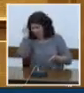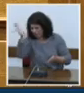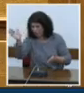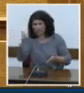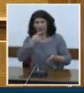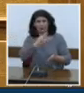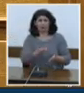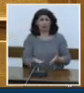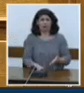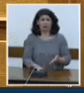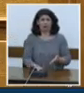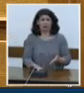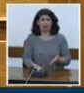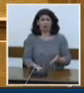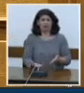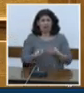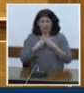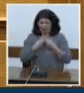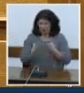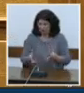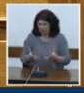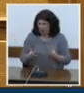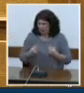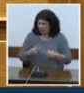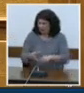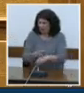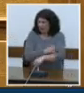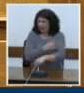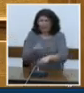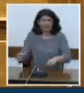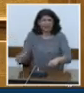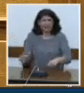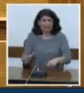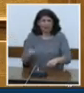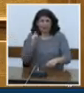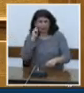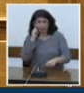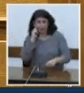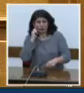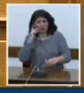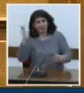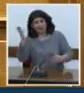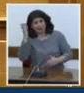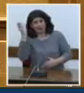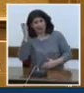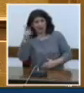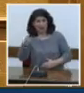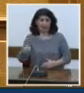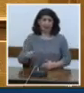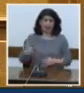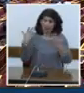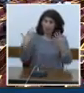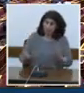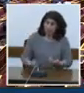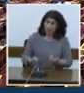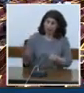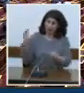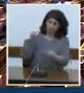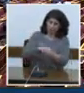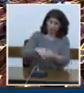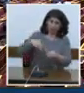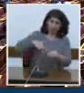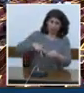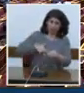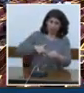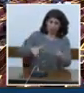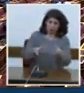λέγονται, για αυτά τα χυδαία υπονοούμενα, ότι τάχα είναι δυνατόν να υπάρχει ανάμειξη κυβερνητική σε